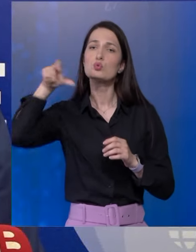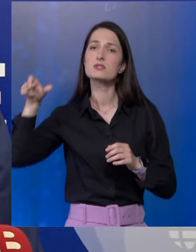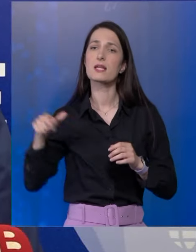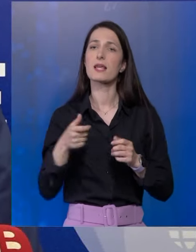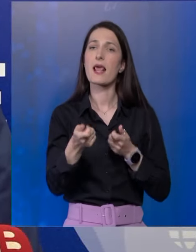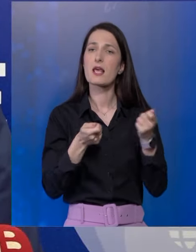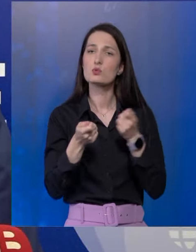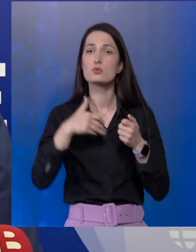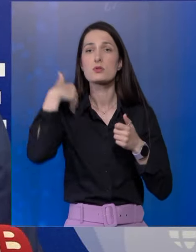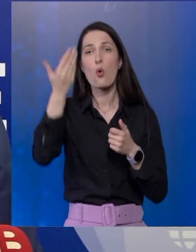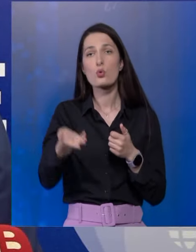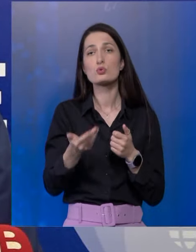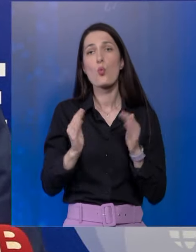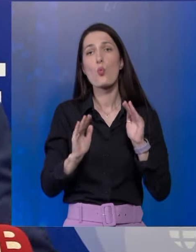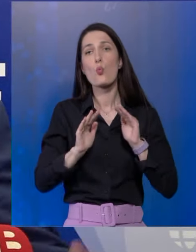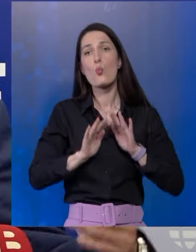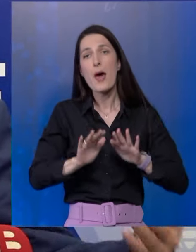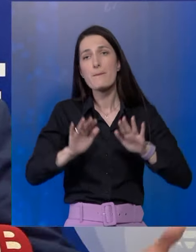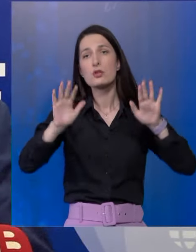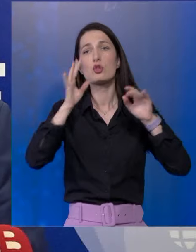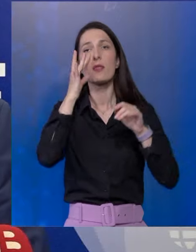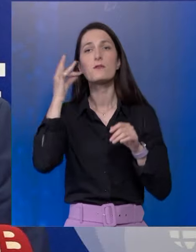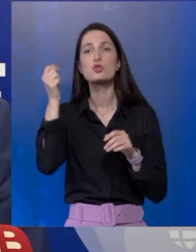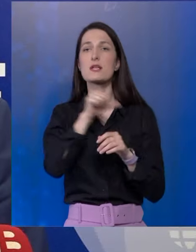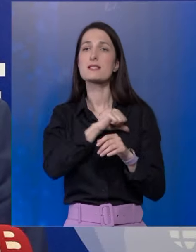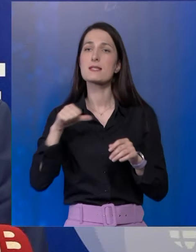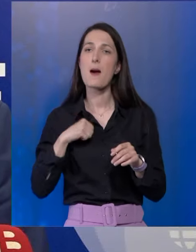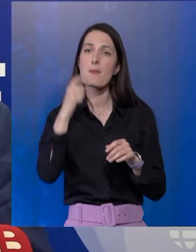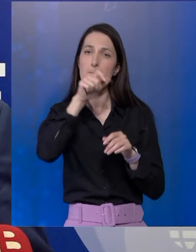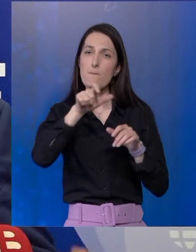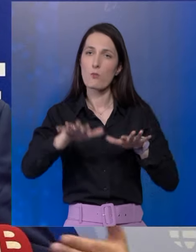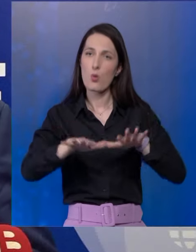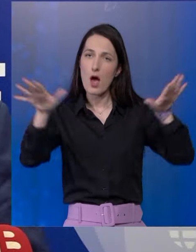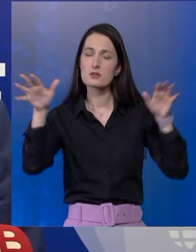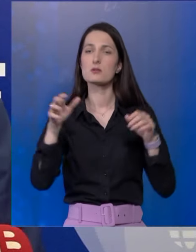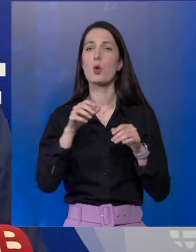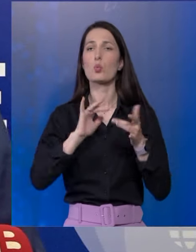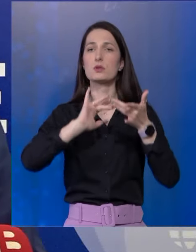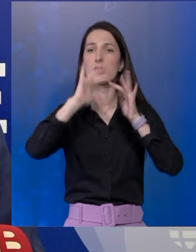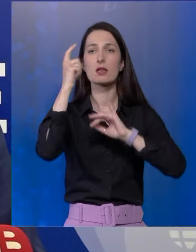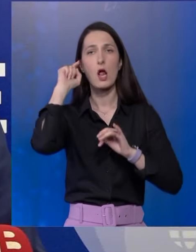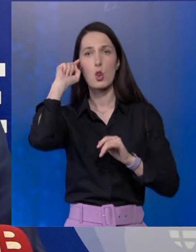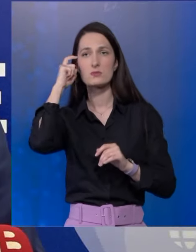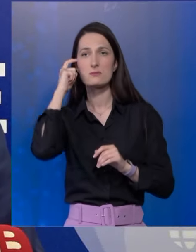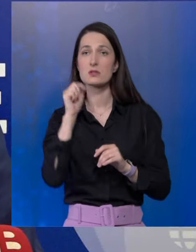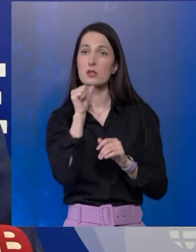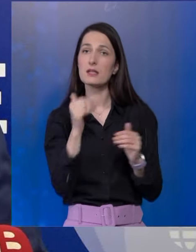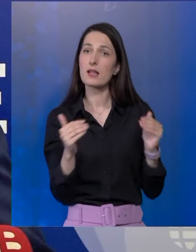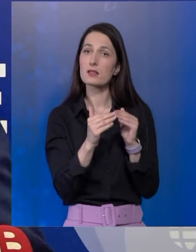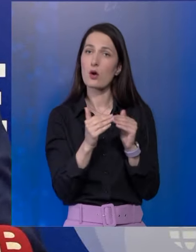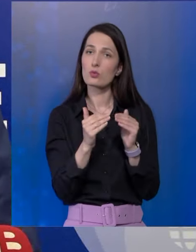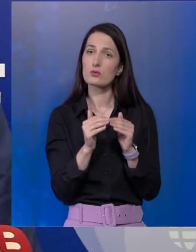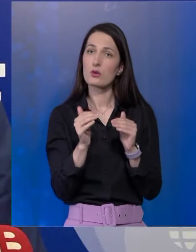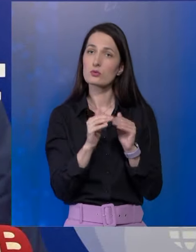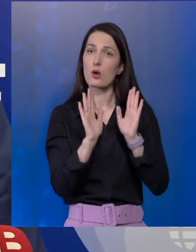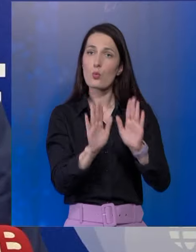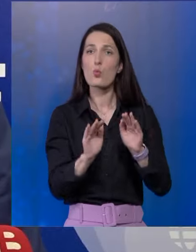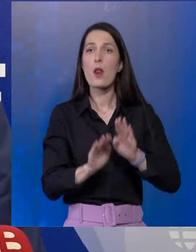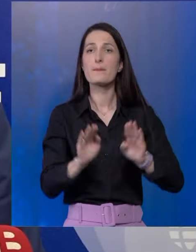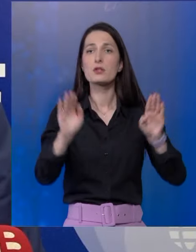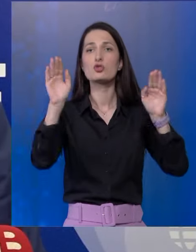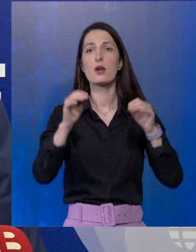odnosno unapređenje vještina same populacije u digitalnom smislu i jednako tako unapređenje javnog sektora kroz digitalizaciju. To je svakako